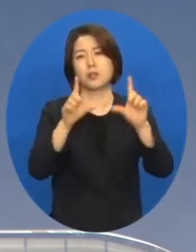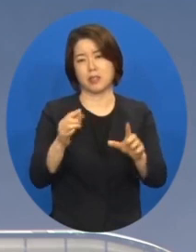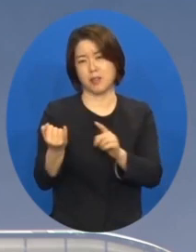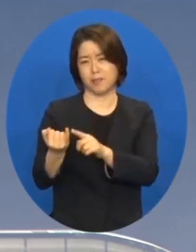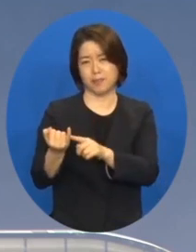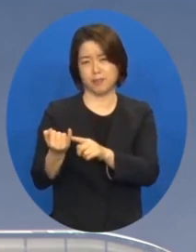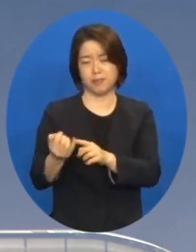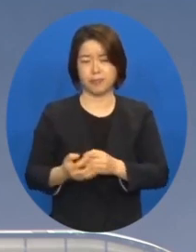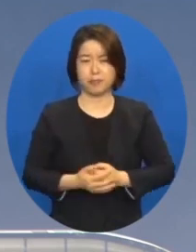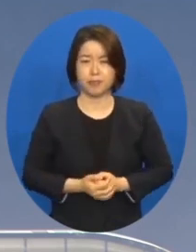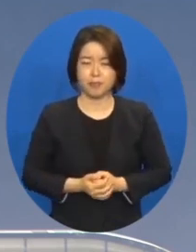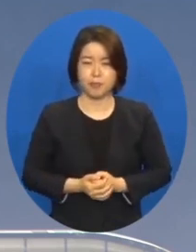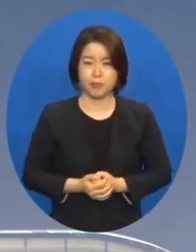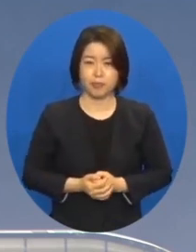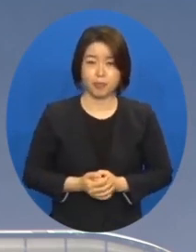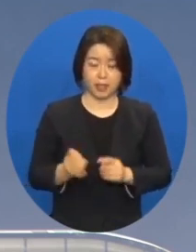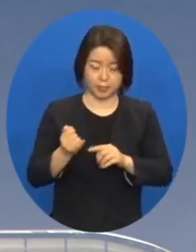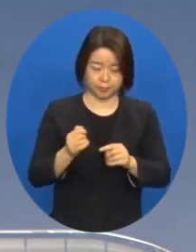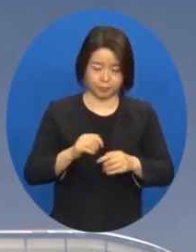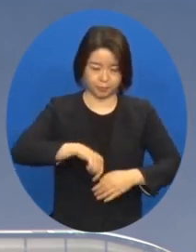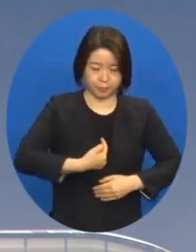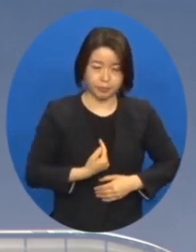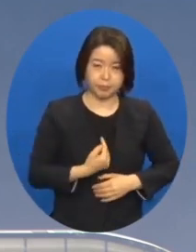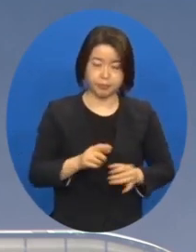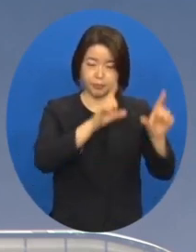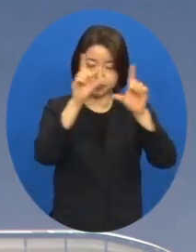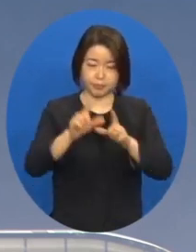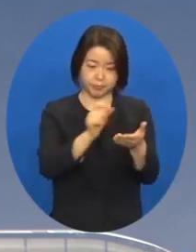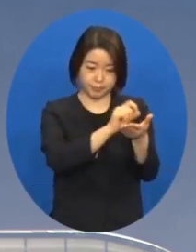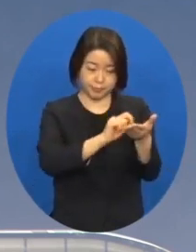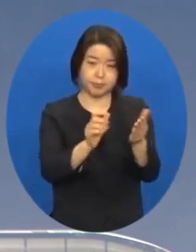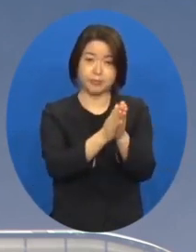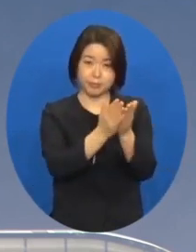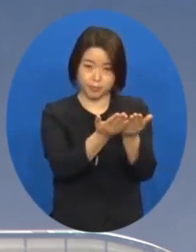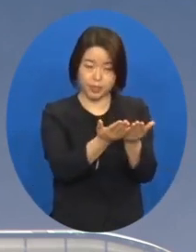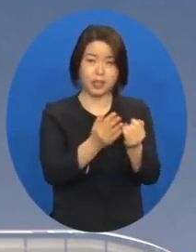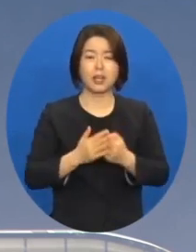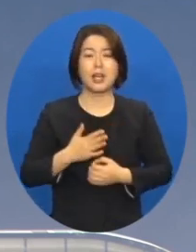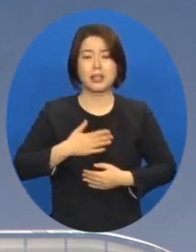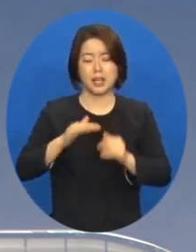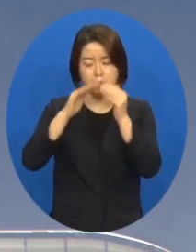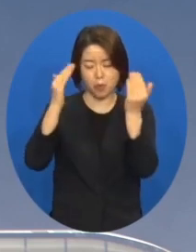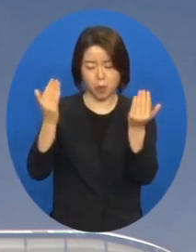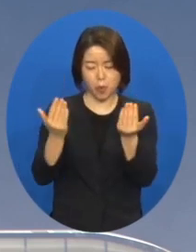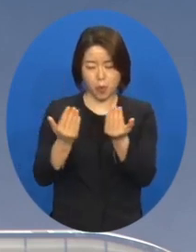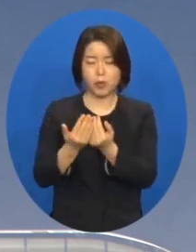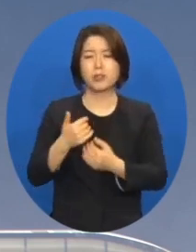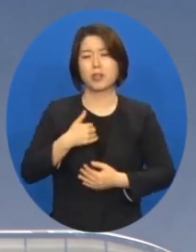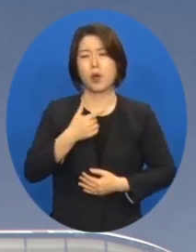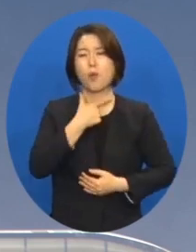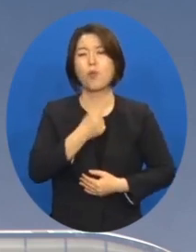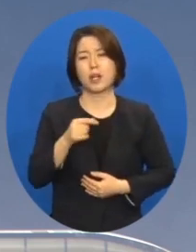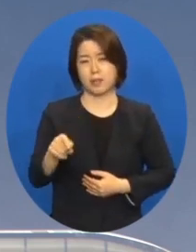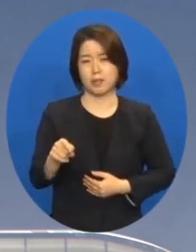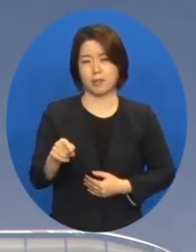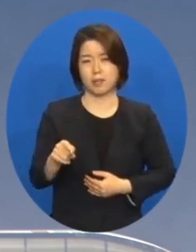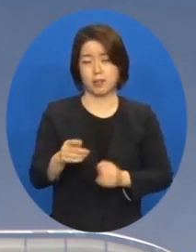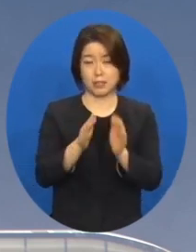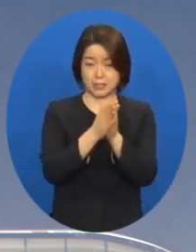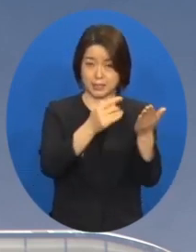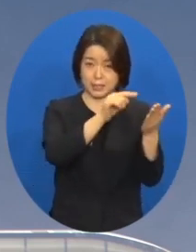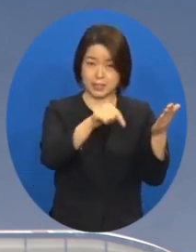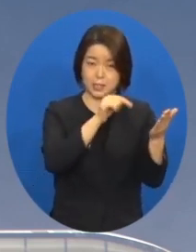그가 쓴 자서전 모든 것이 내게 원했 모든 것이 내가 원했던 것이었다. 그 책